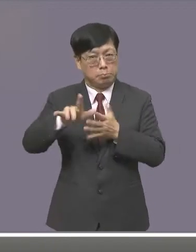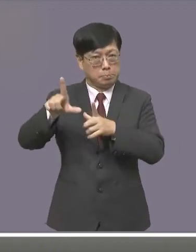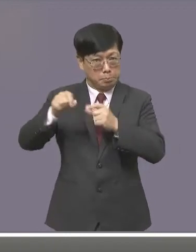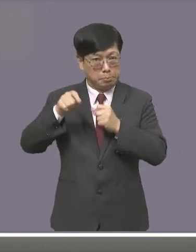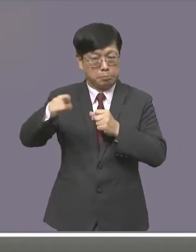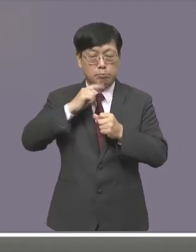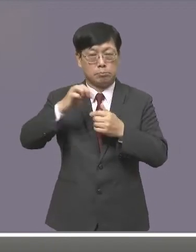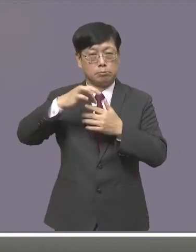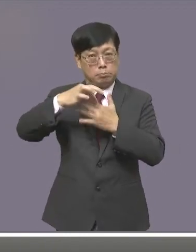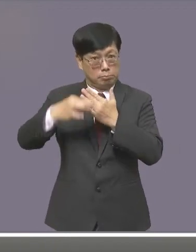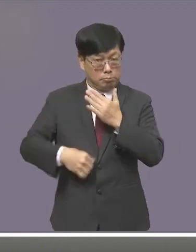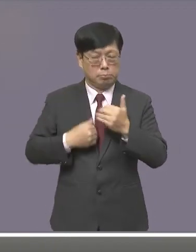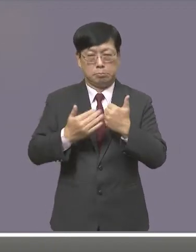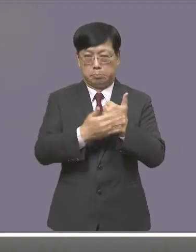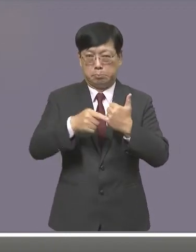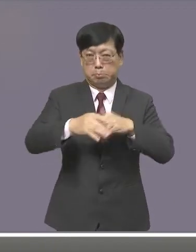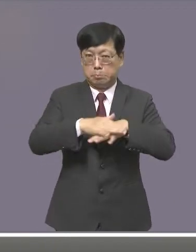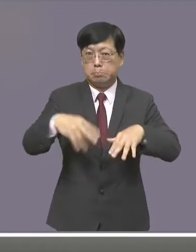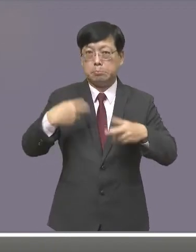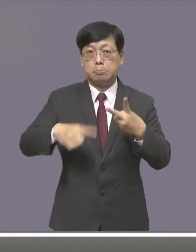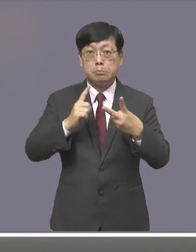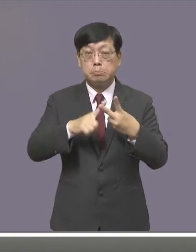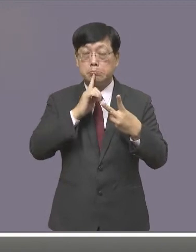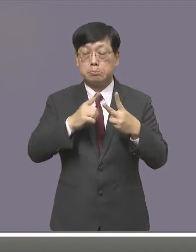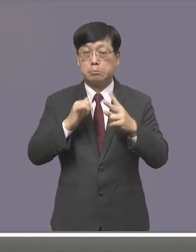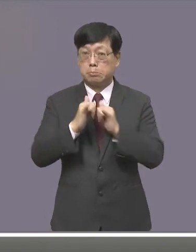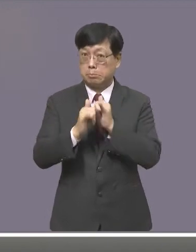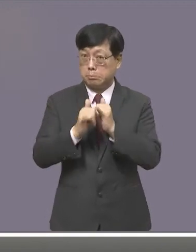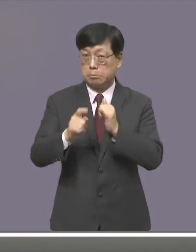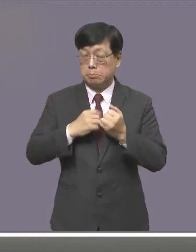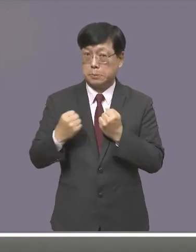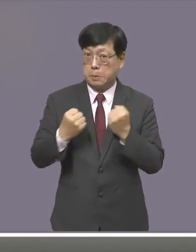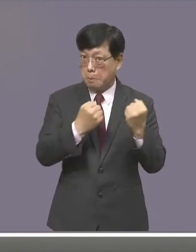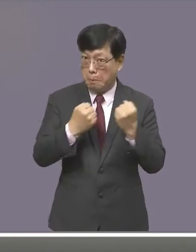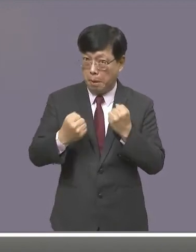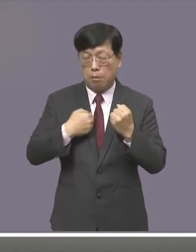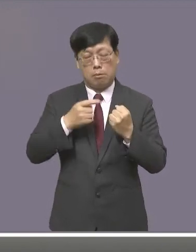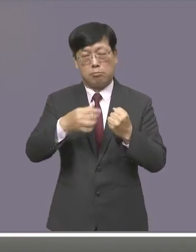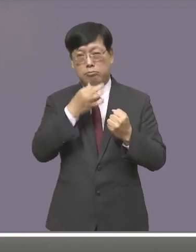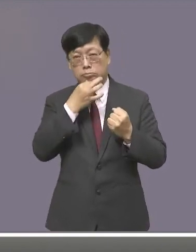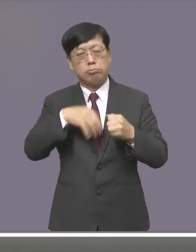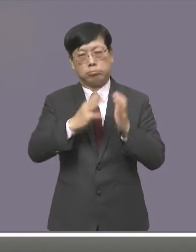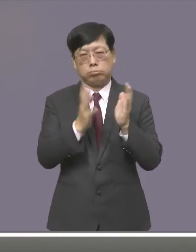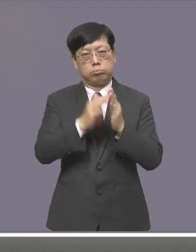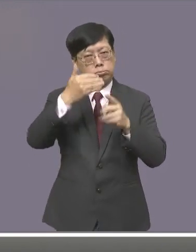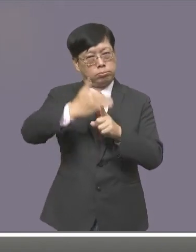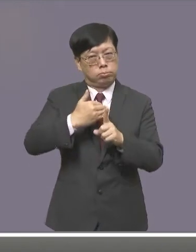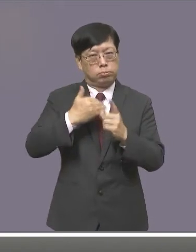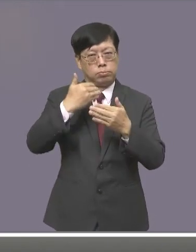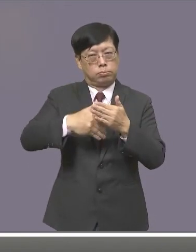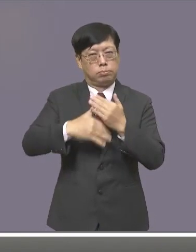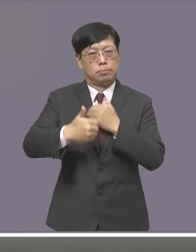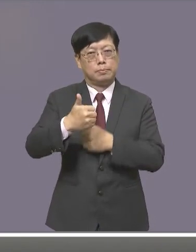确保的桥梁安全，同时对用路人对于这一个桥梁的安全的疑虑也完全降低。